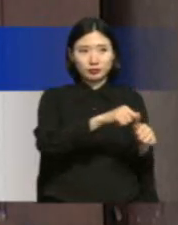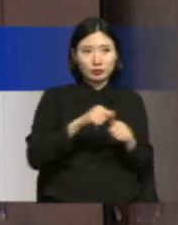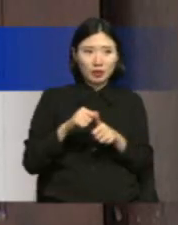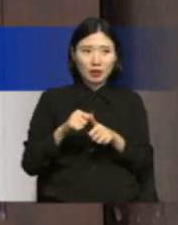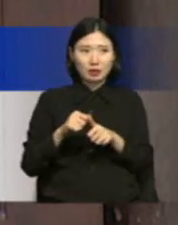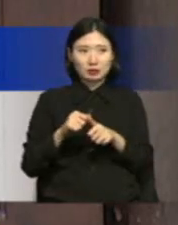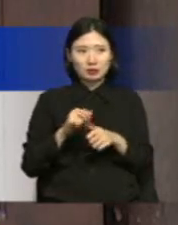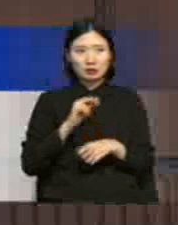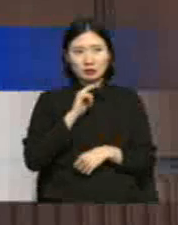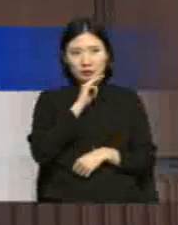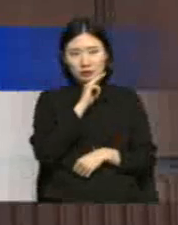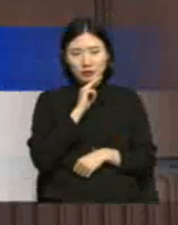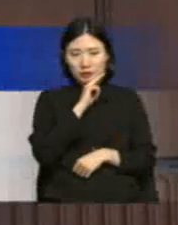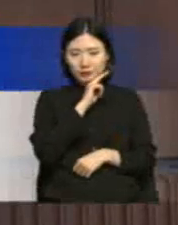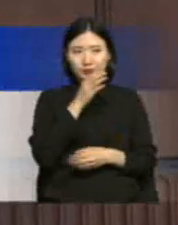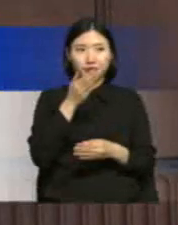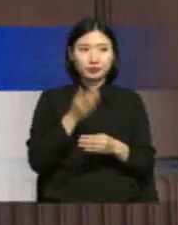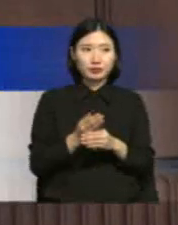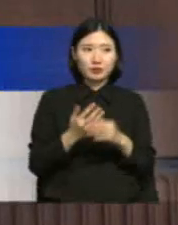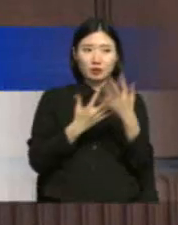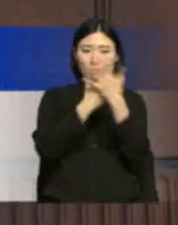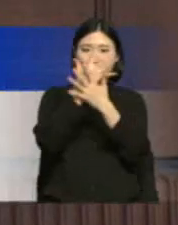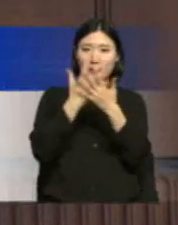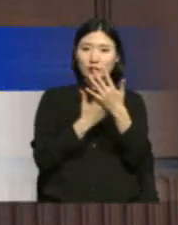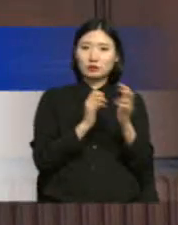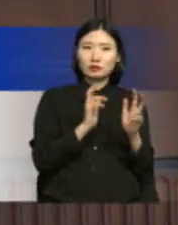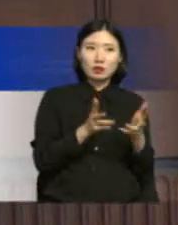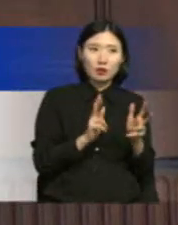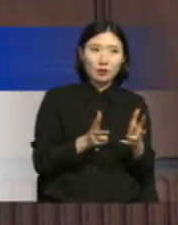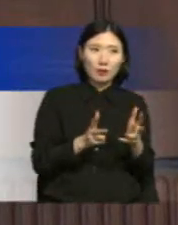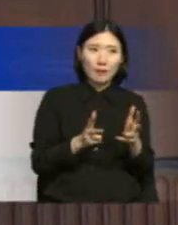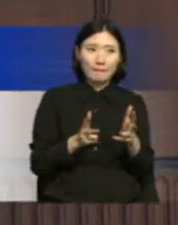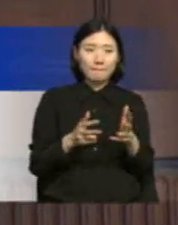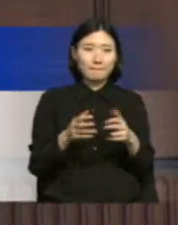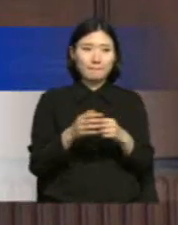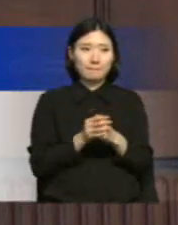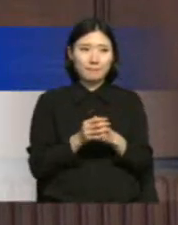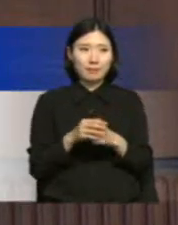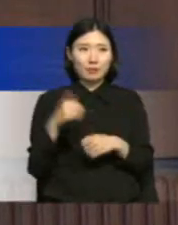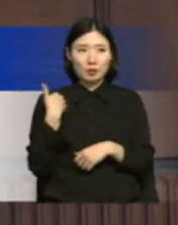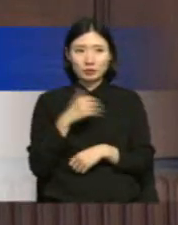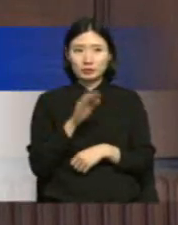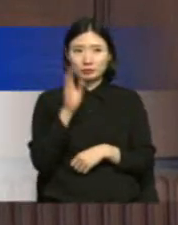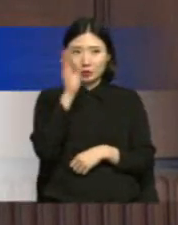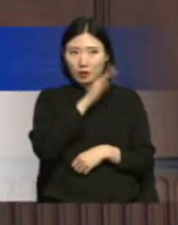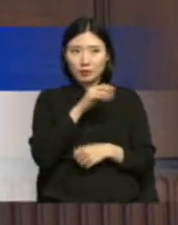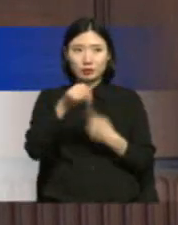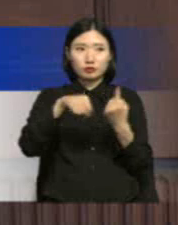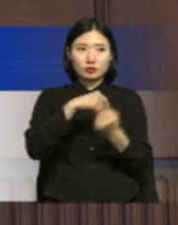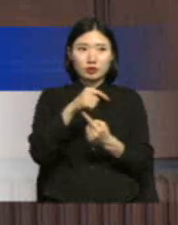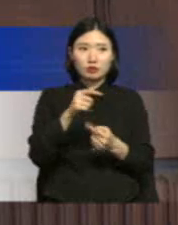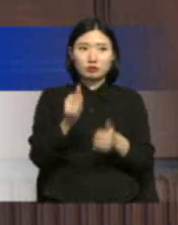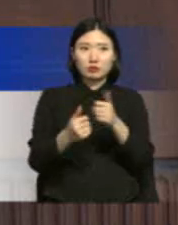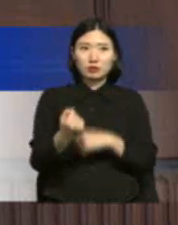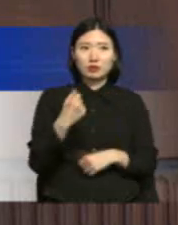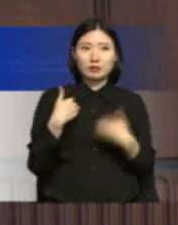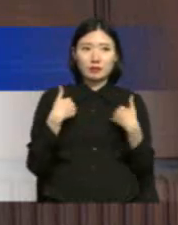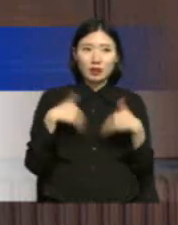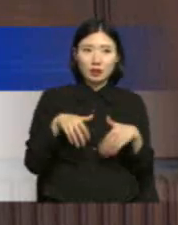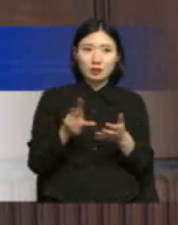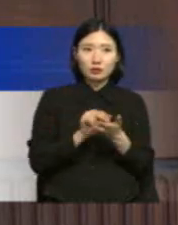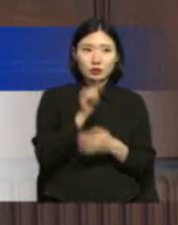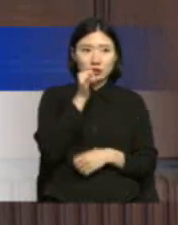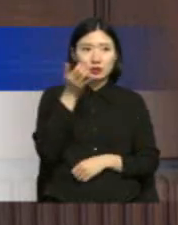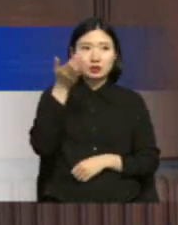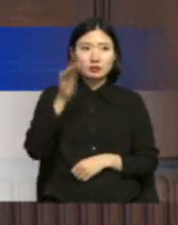의심하지 않을 수 없습니다. 불확실한 사업성, 방관 경영, 경쟁력 약화 등의 문제점이 대두될 수 있으나 사업